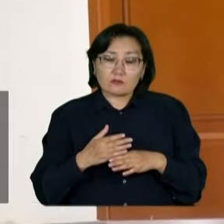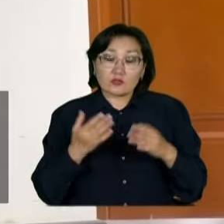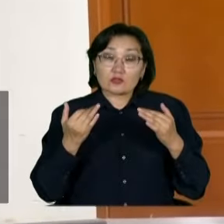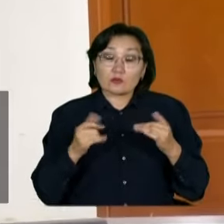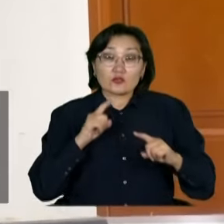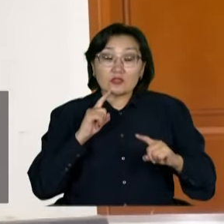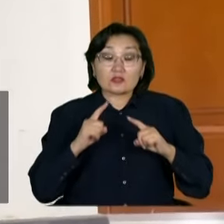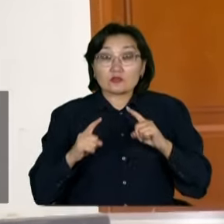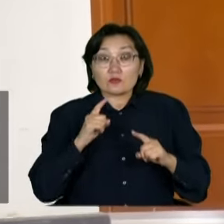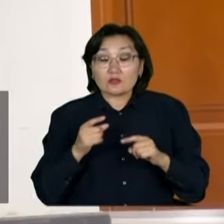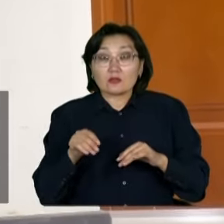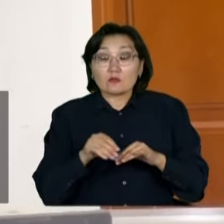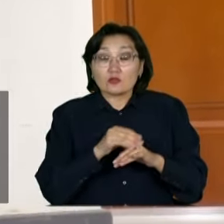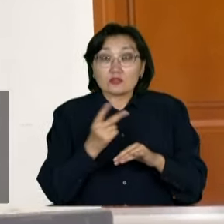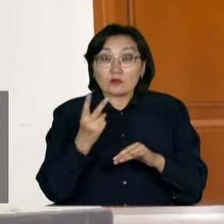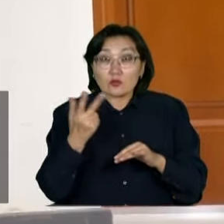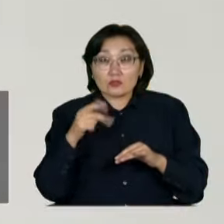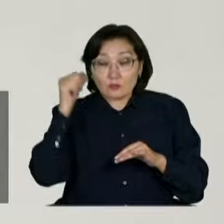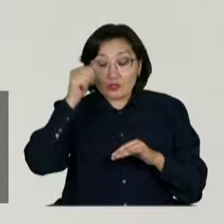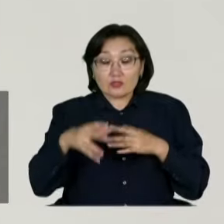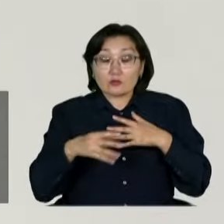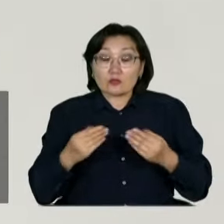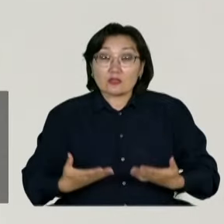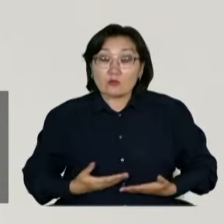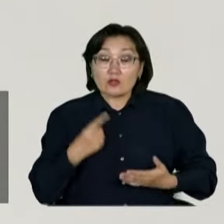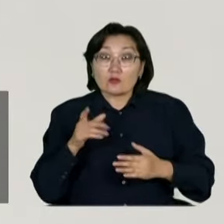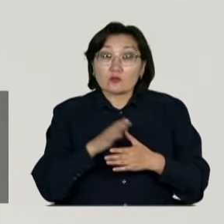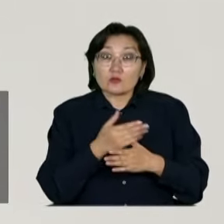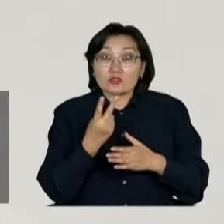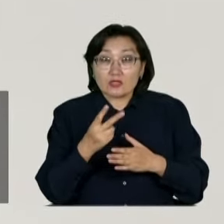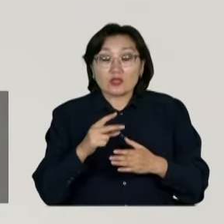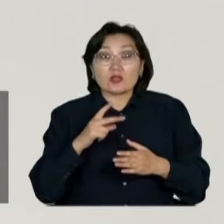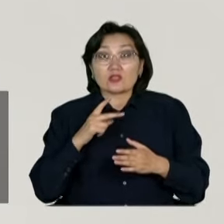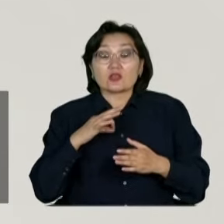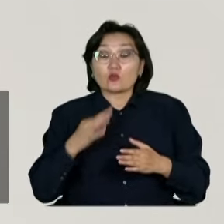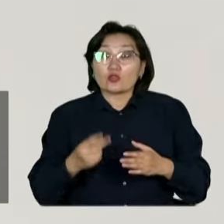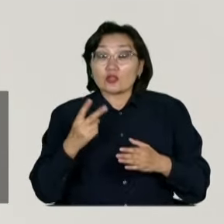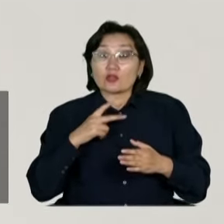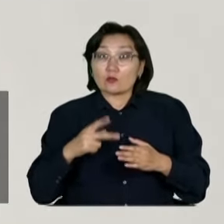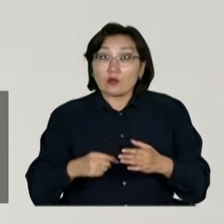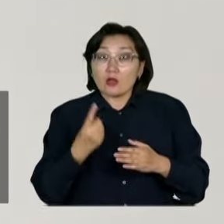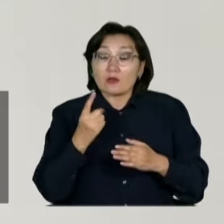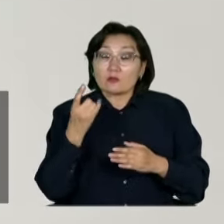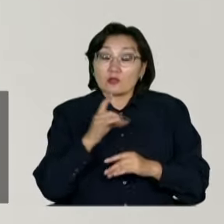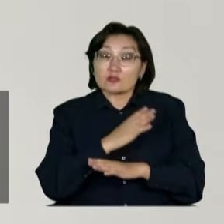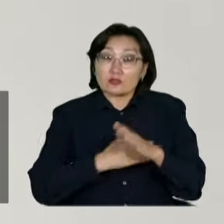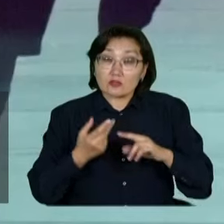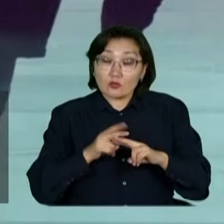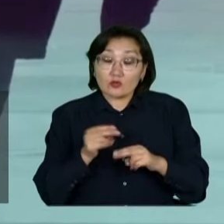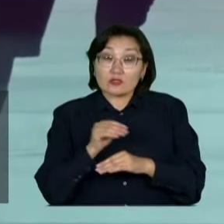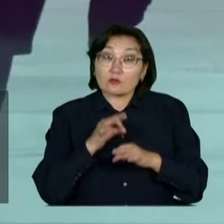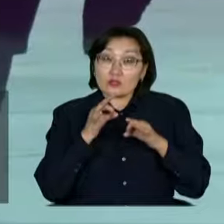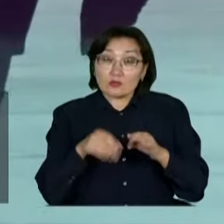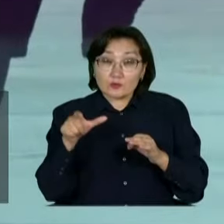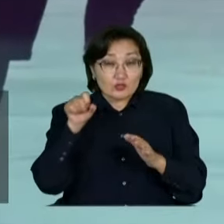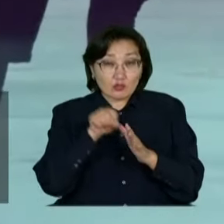Бүгінгі сот отырысында ерлі зайыптылардың 30 жыл отасқаны айтылды. Арада екі ұл, екі қыз бар көрінеді. Бірінің мүмкіндігі шектеулі екен. Осы тұста айта кетейік, адам